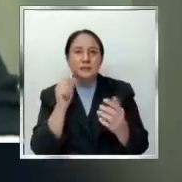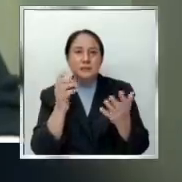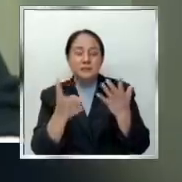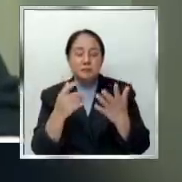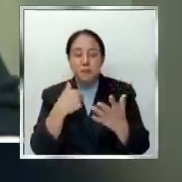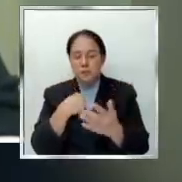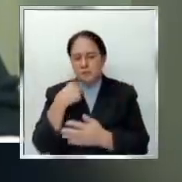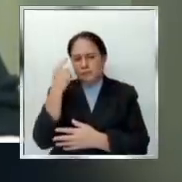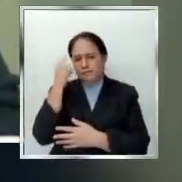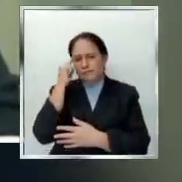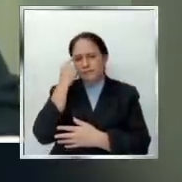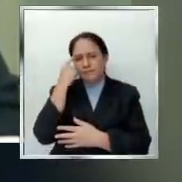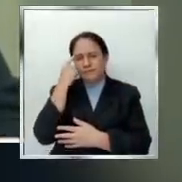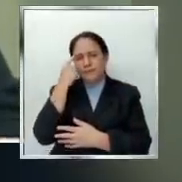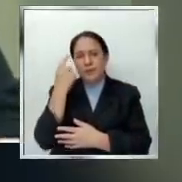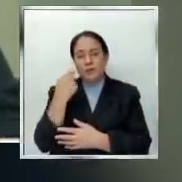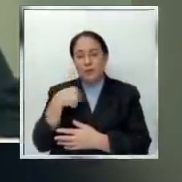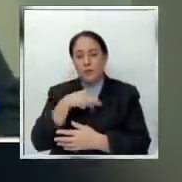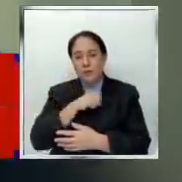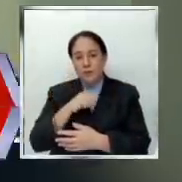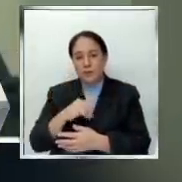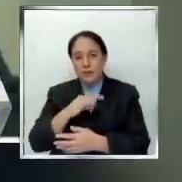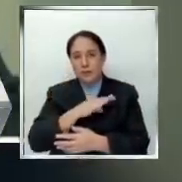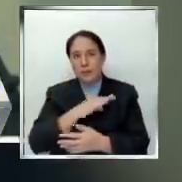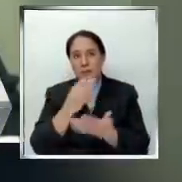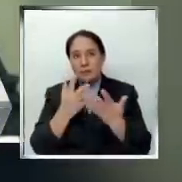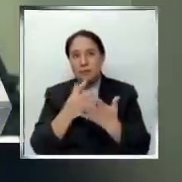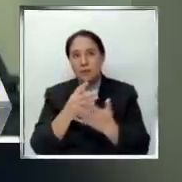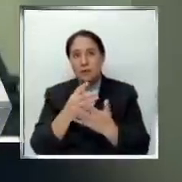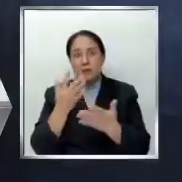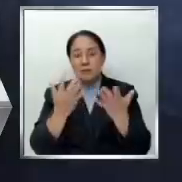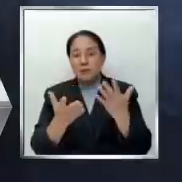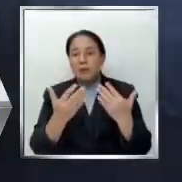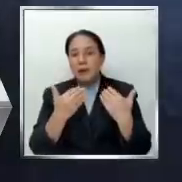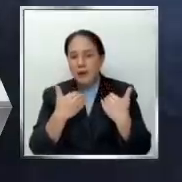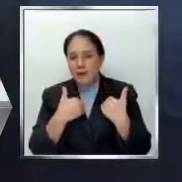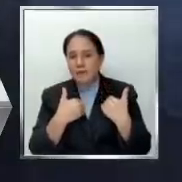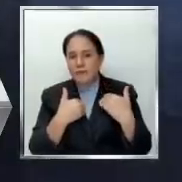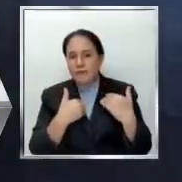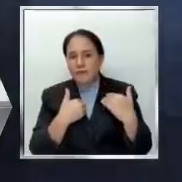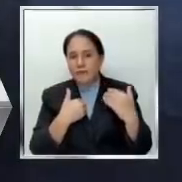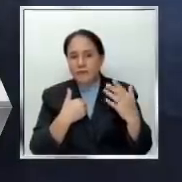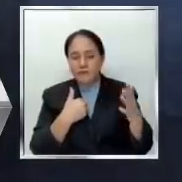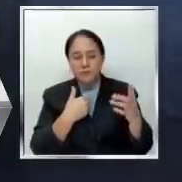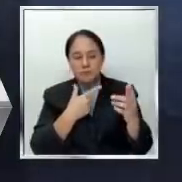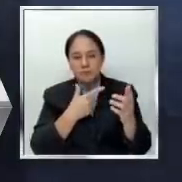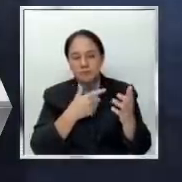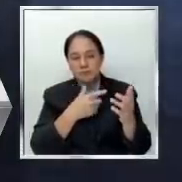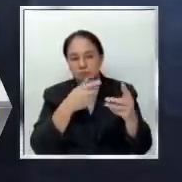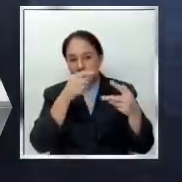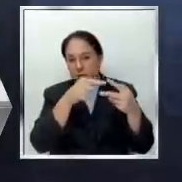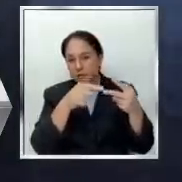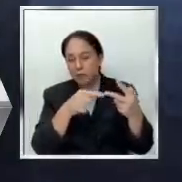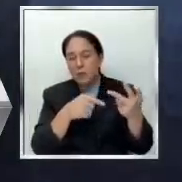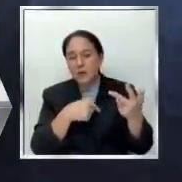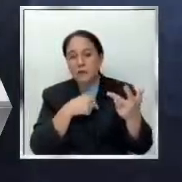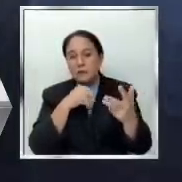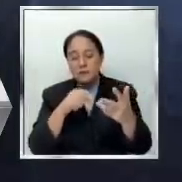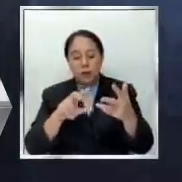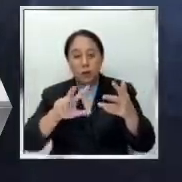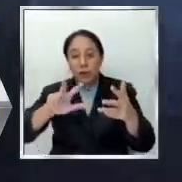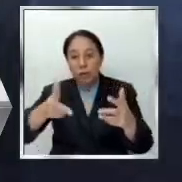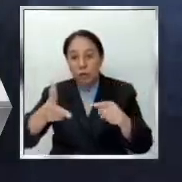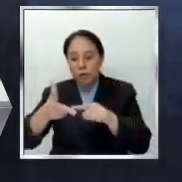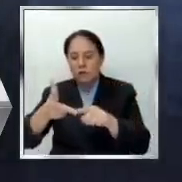at sa mga tauhan namin na medyo mag-isip na baka may pattern nga to. Hindi naman daw kasama sa iniimbestigahan ang pinakahuling empleyado